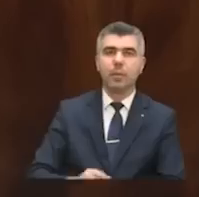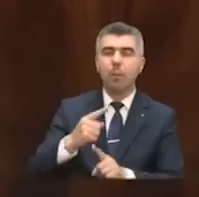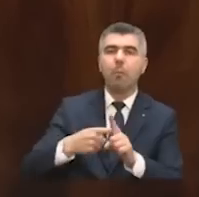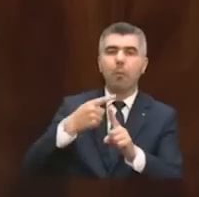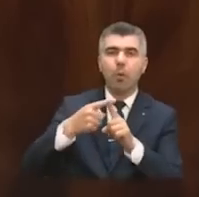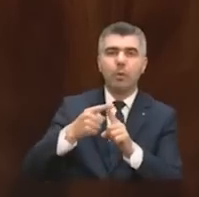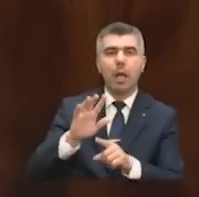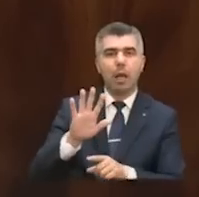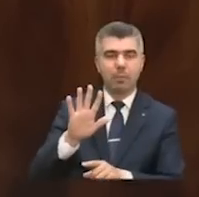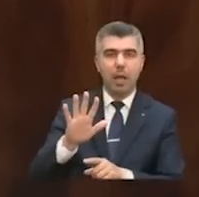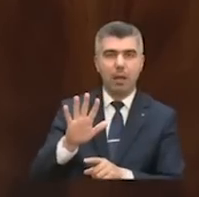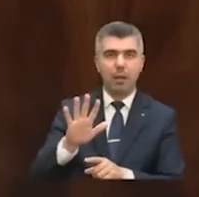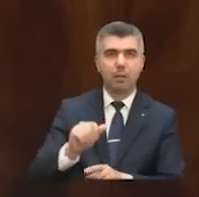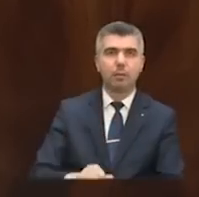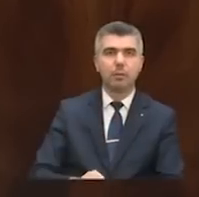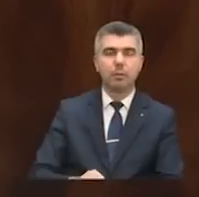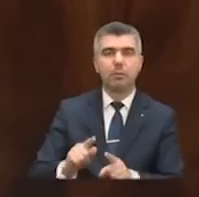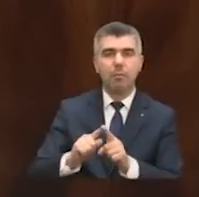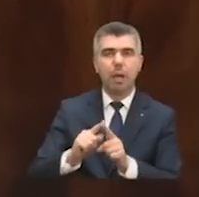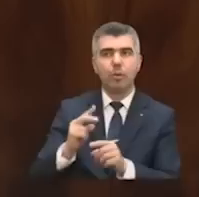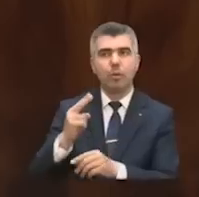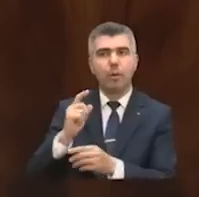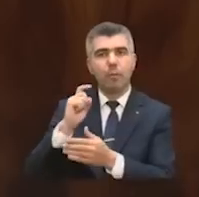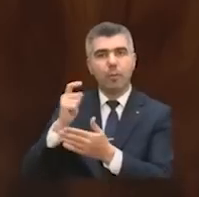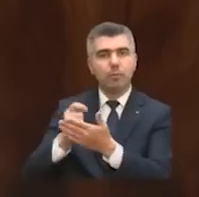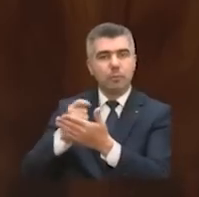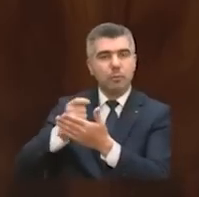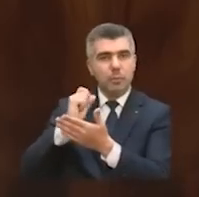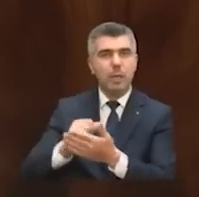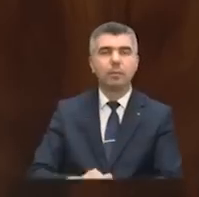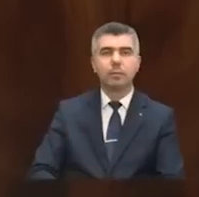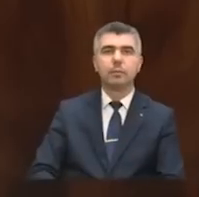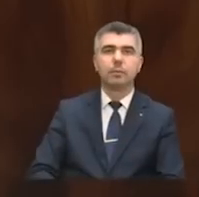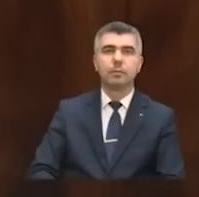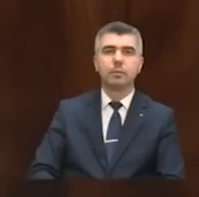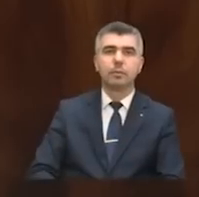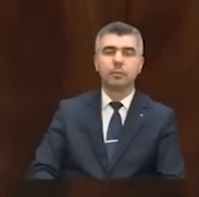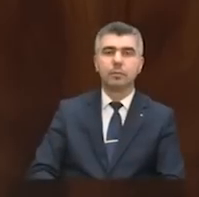خمسه بوبليك بريفي، وعندهم خمسه ديال بريفي.